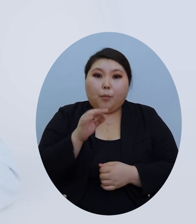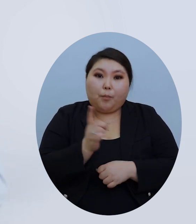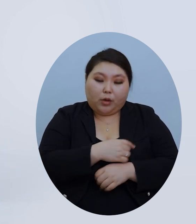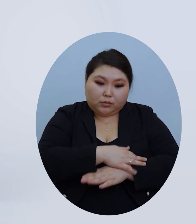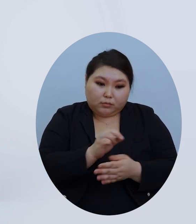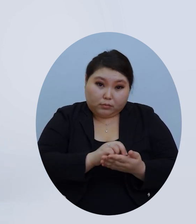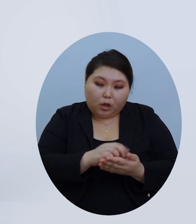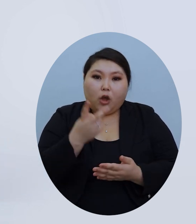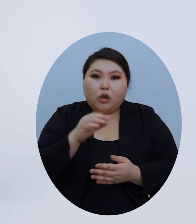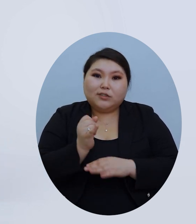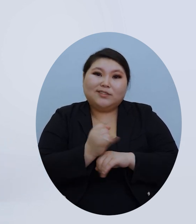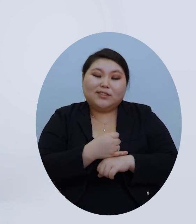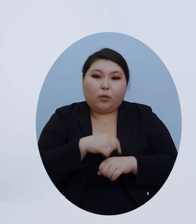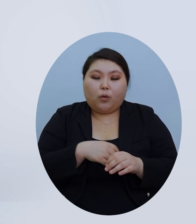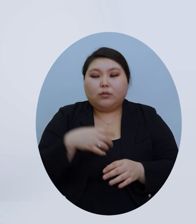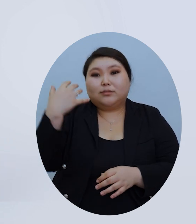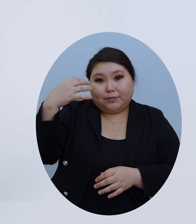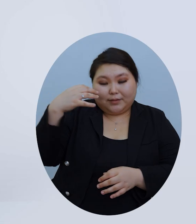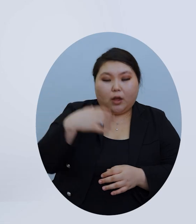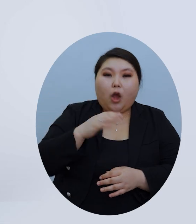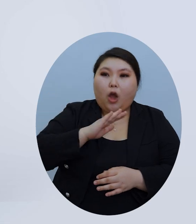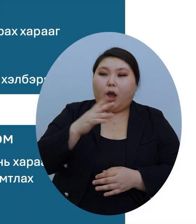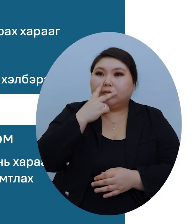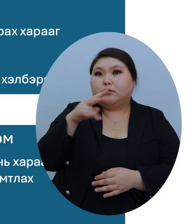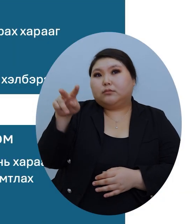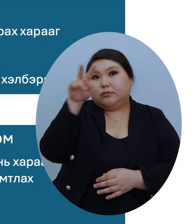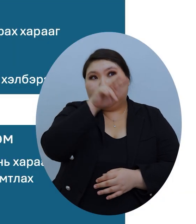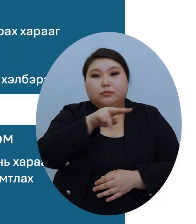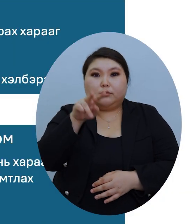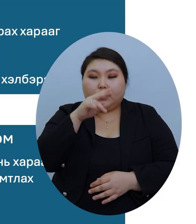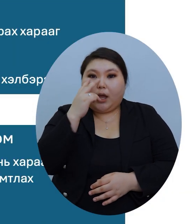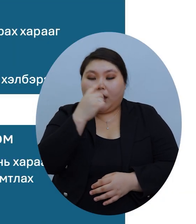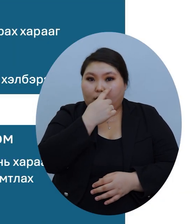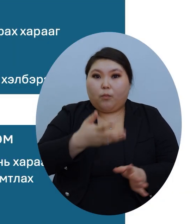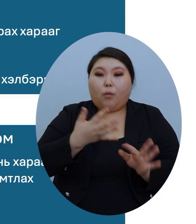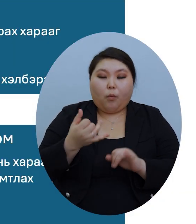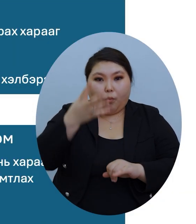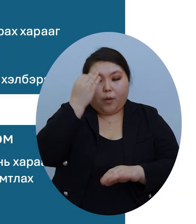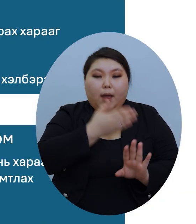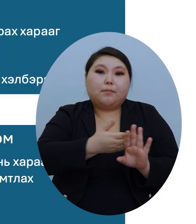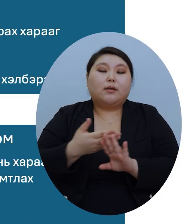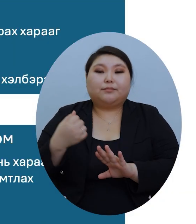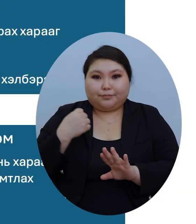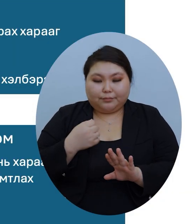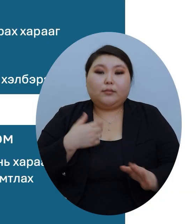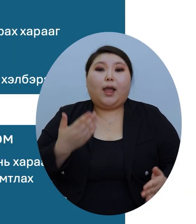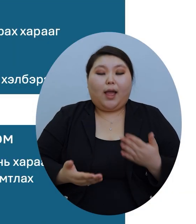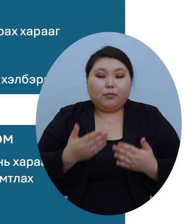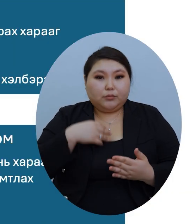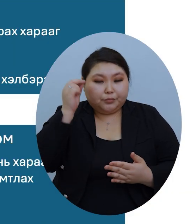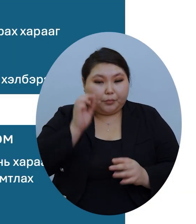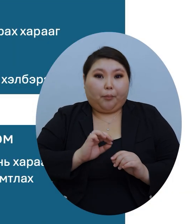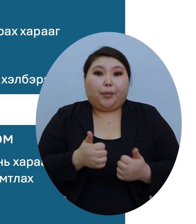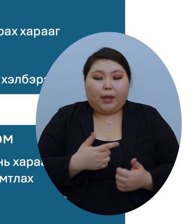завсарлаад холын зүйлийг харах нь хараа муудах эрсдлээс хамгаалж чаддаг. Аливаа дадлыг үүсгэхдээ аль болох бага наснаас нь